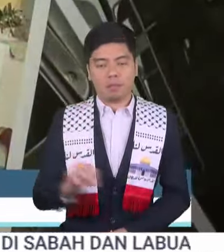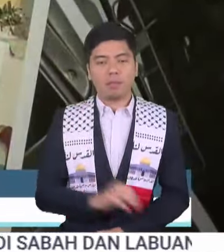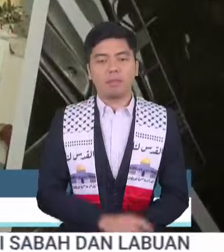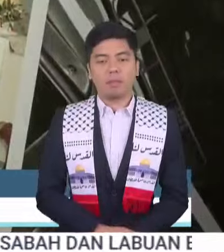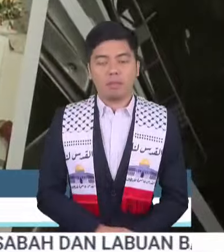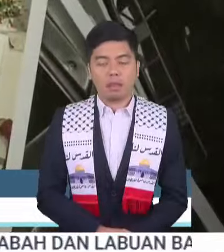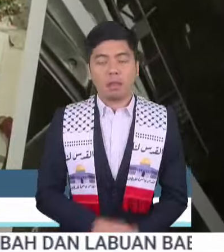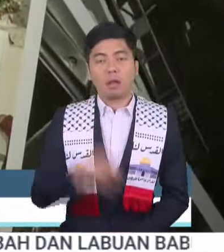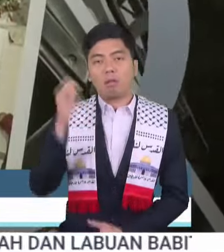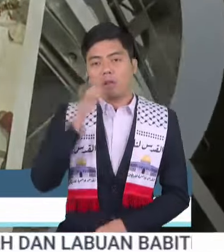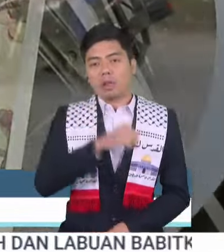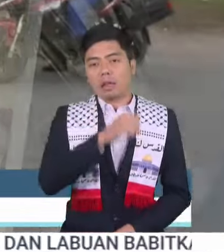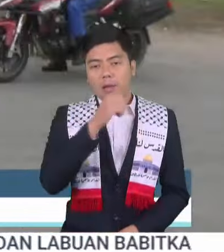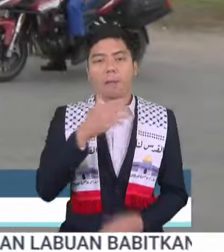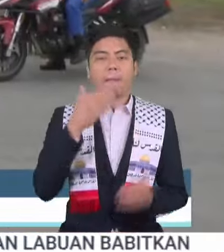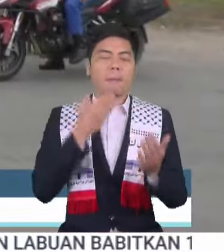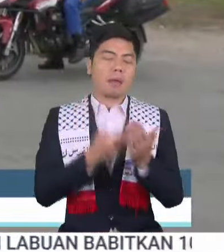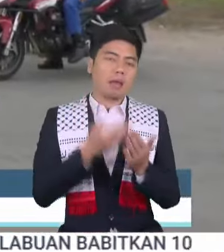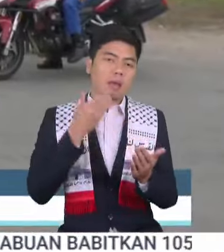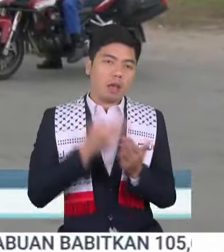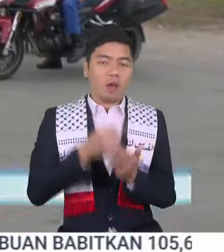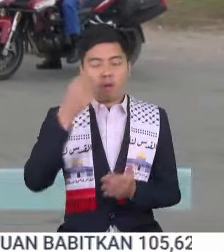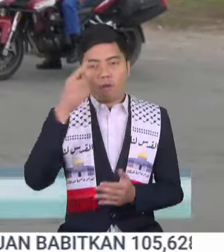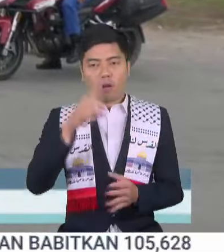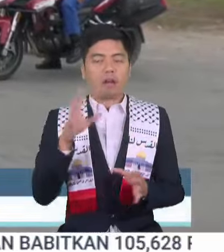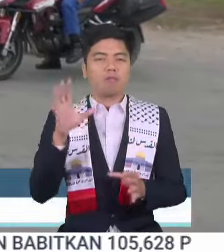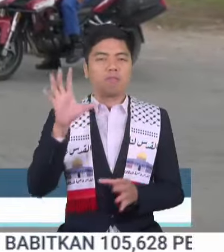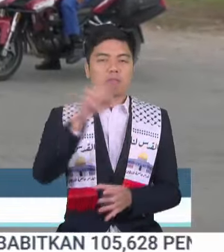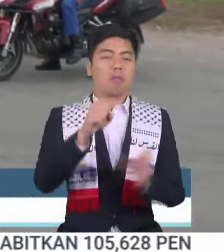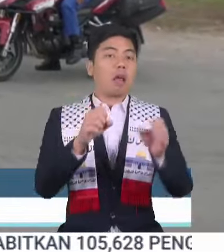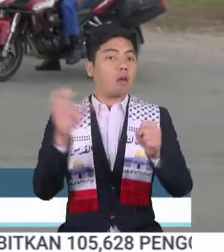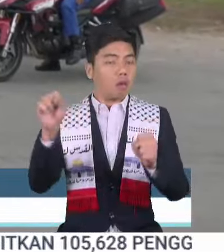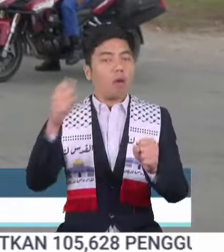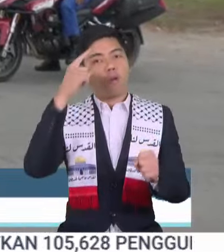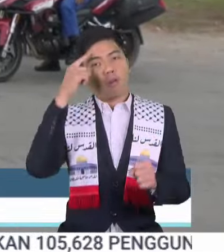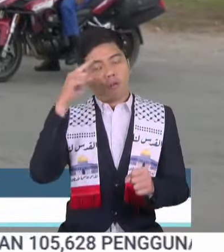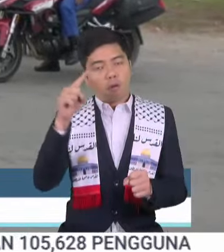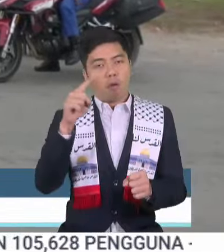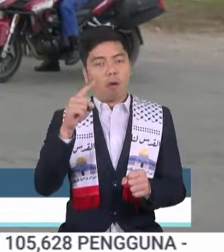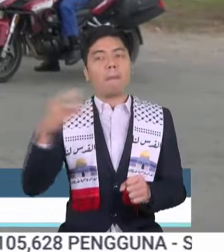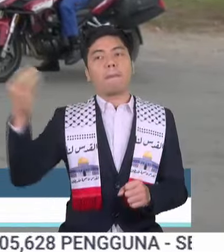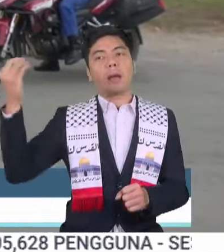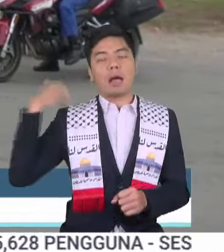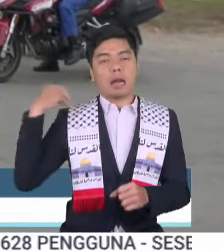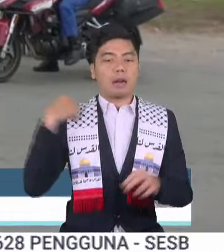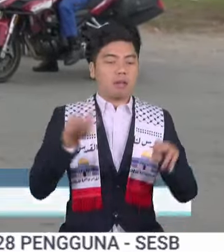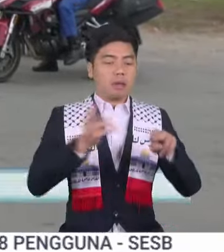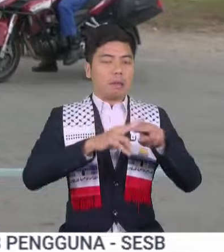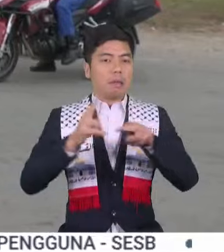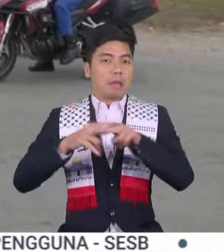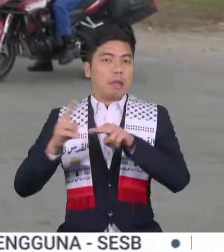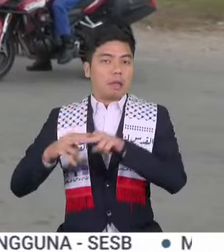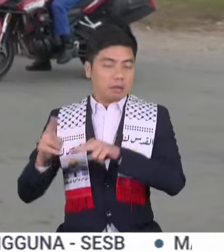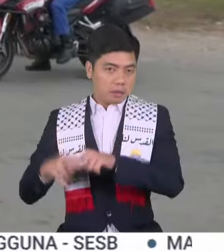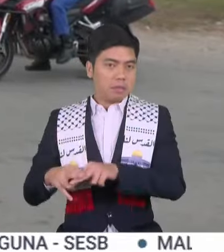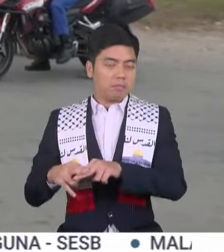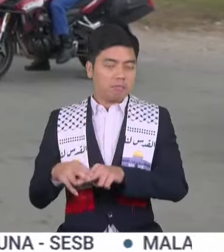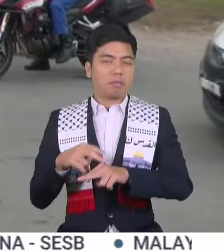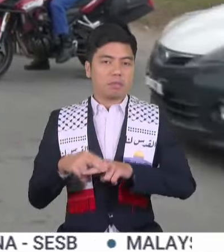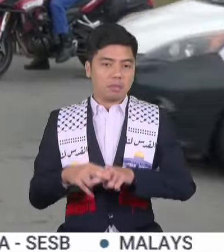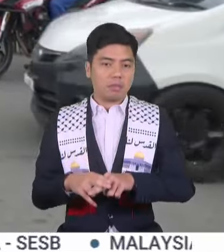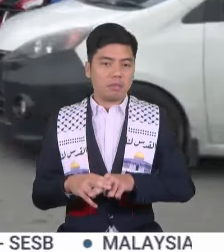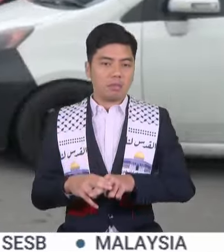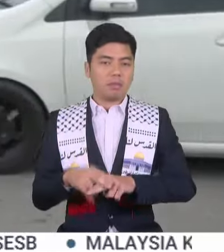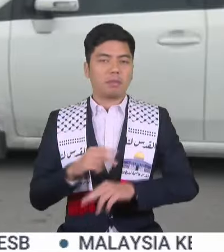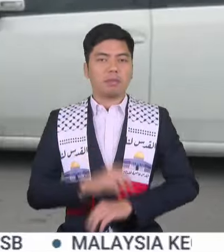Ramadan merupakan sebaik-baik bulan untuk merebut dan meraih pahala yang berlipat kali ganda yang tidak terdapat di bulan-bulan yang lain.